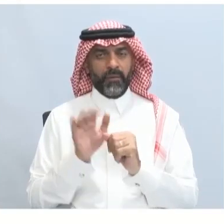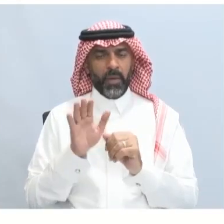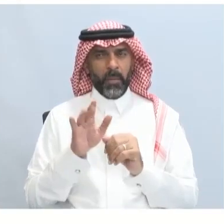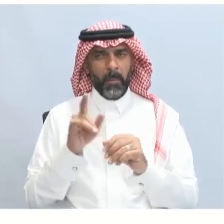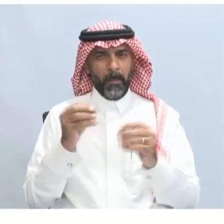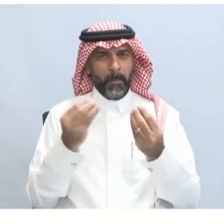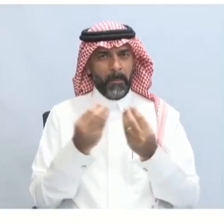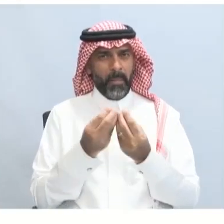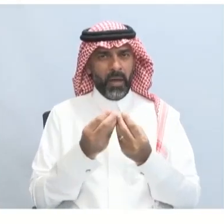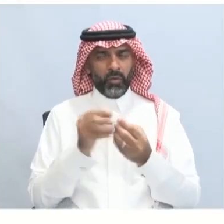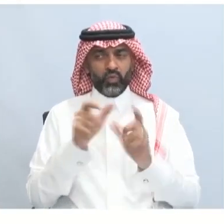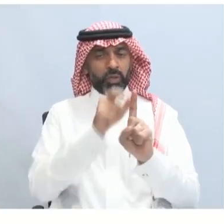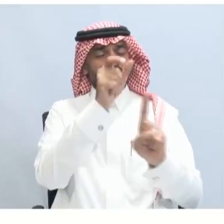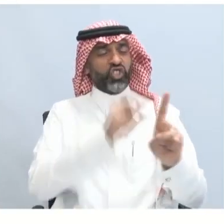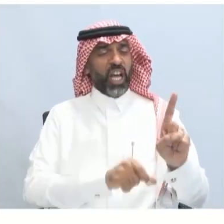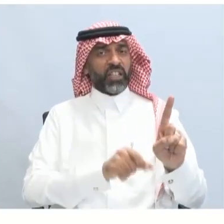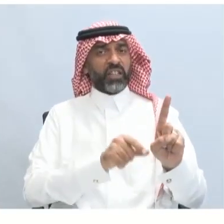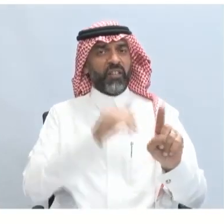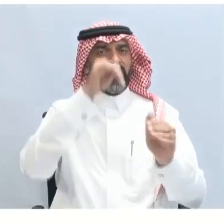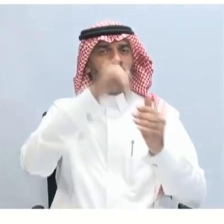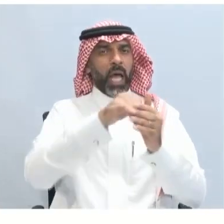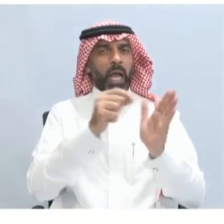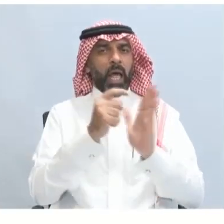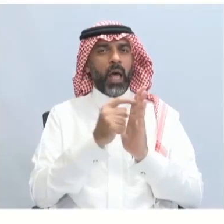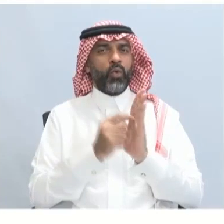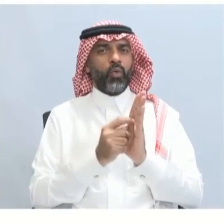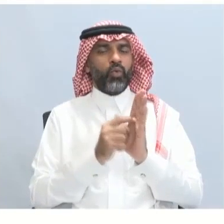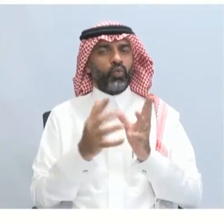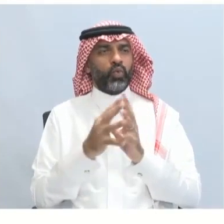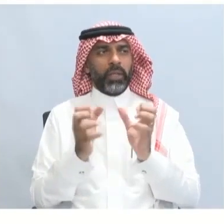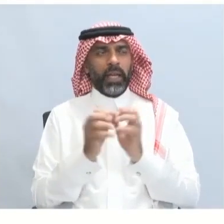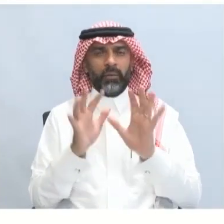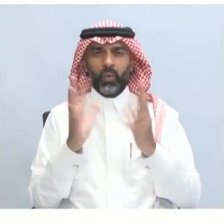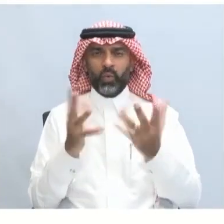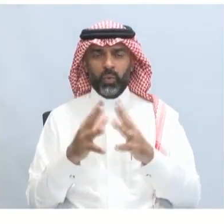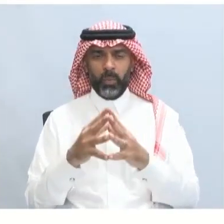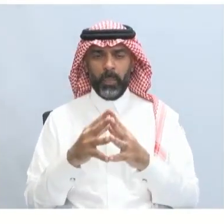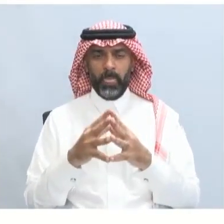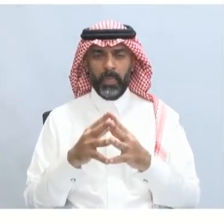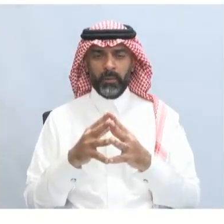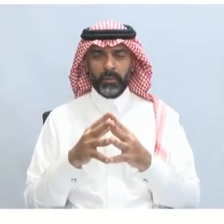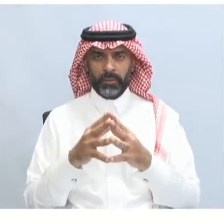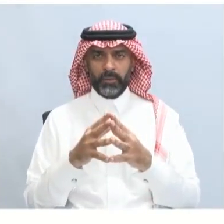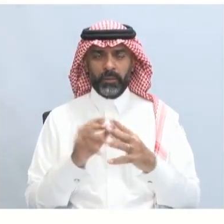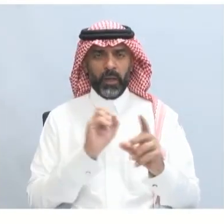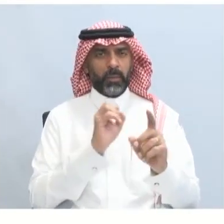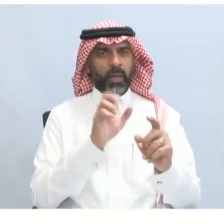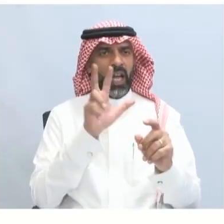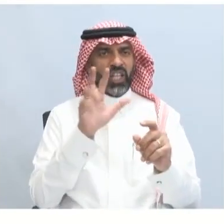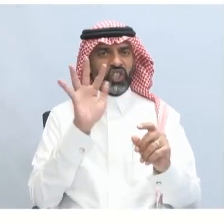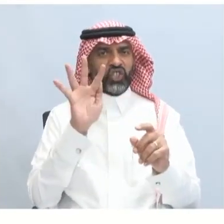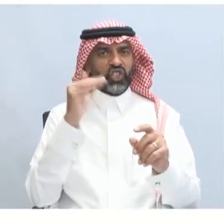لان نتكلم عن نطاق القانون ما هو ما هو تعريف الشخص ما المقصود بالشخص